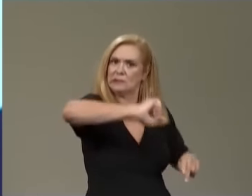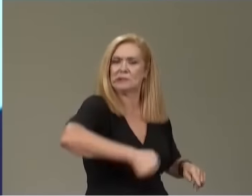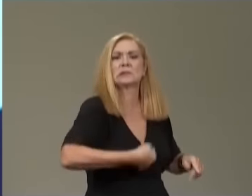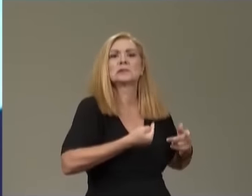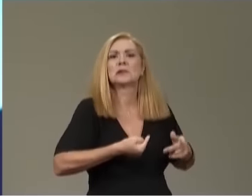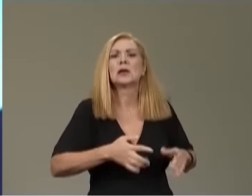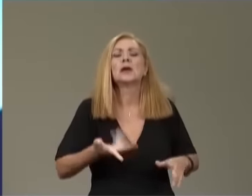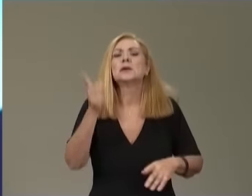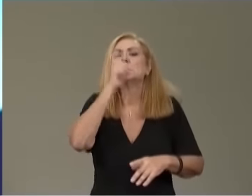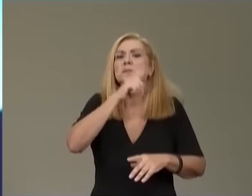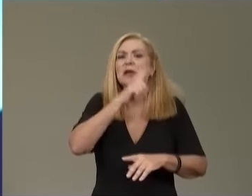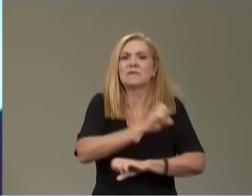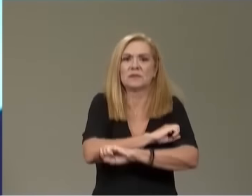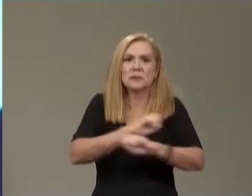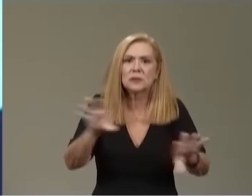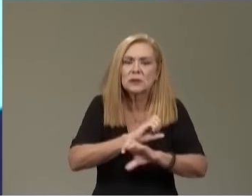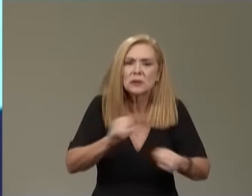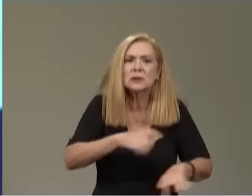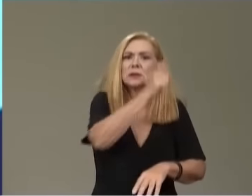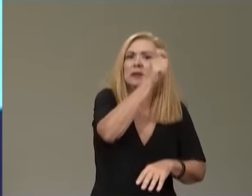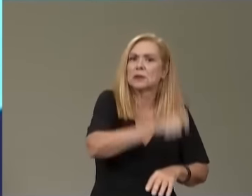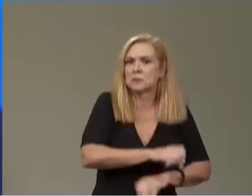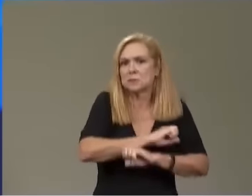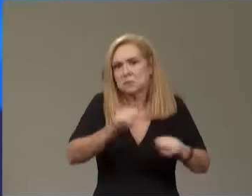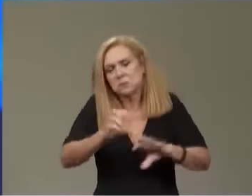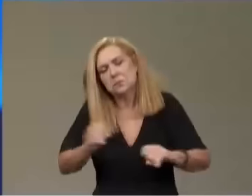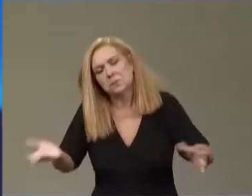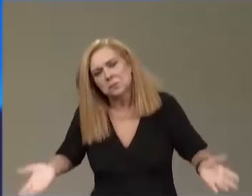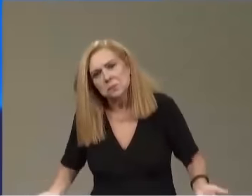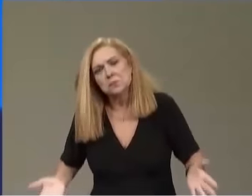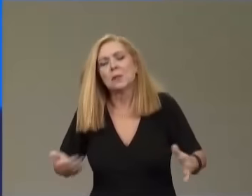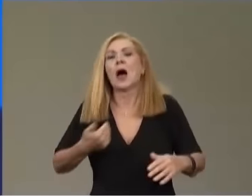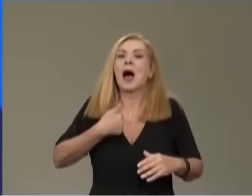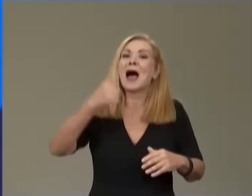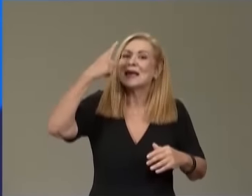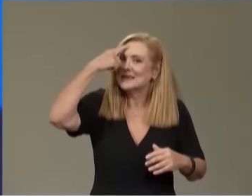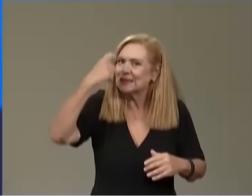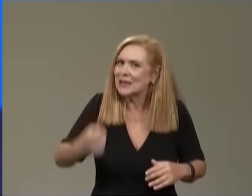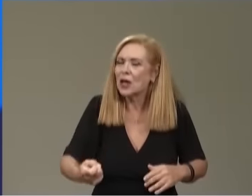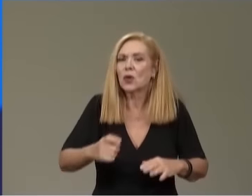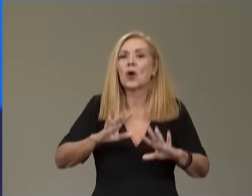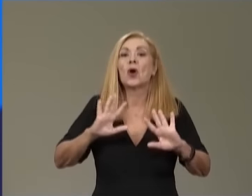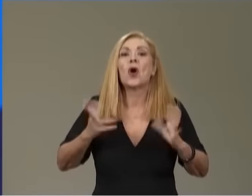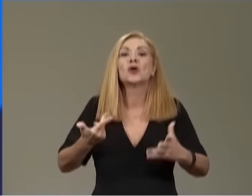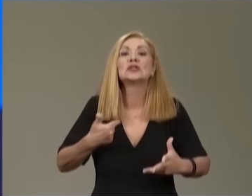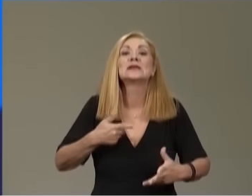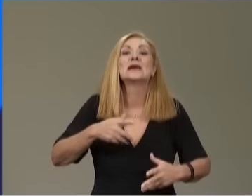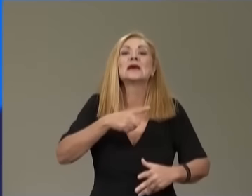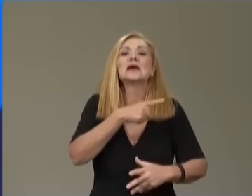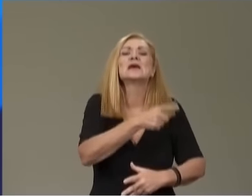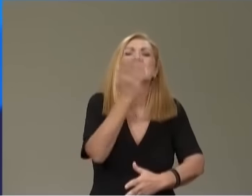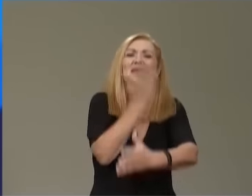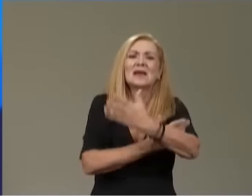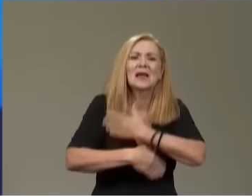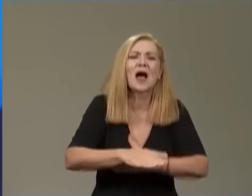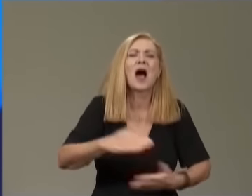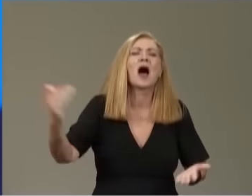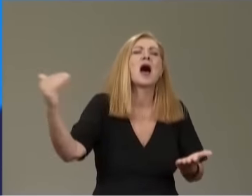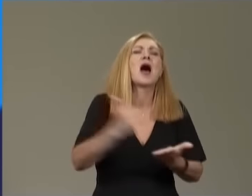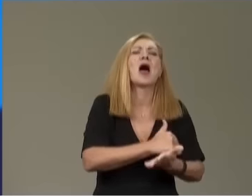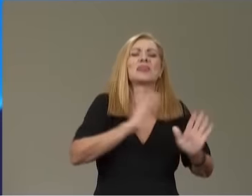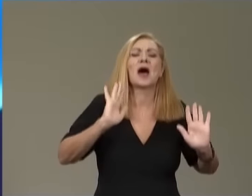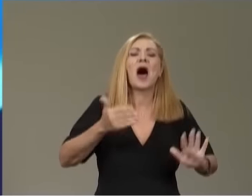με ψεύτικες εντυπώσεις που οι ίδιοι θεωρούν πιέσεις. Ας γνωρίζουν όμως ότι κοπιάζουν άδικα, γιατί εμείς